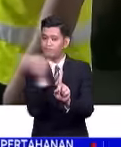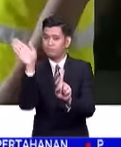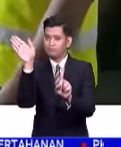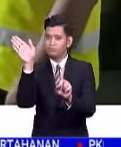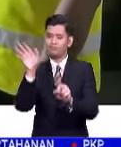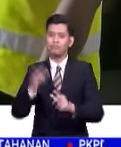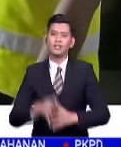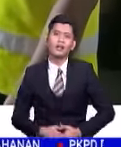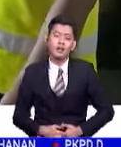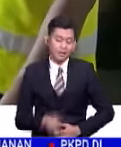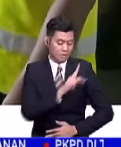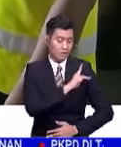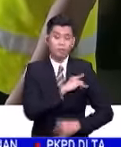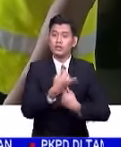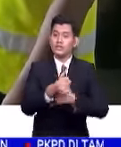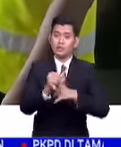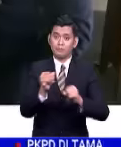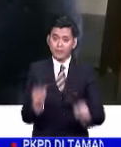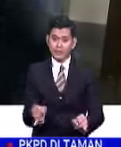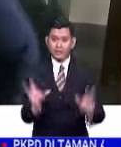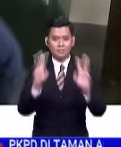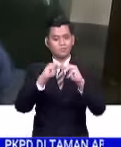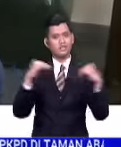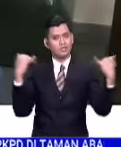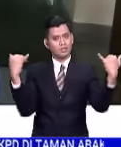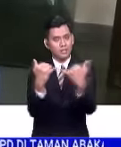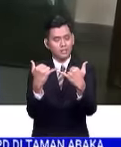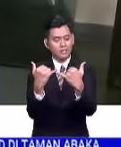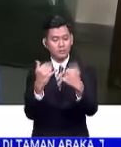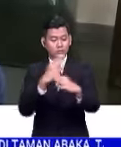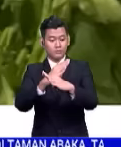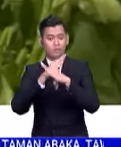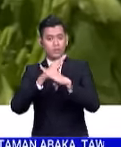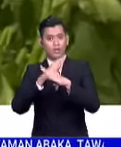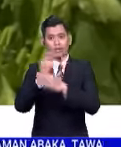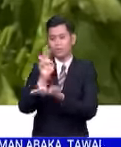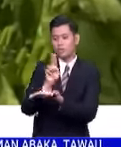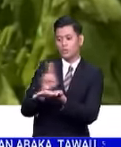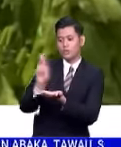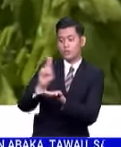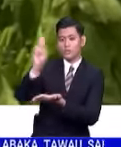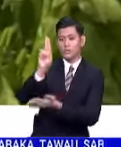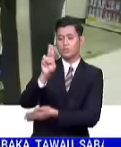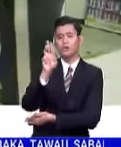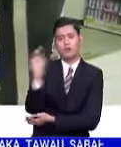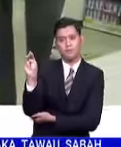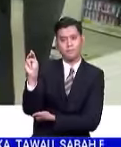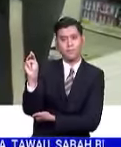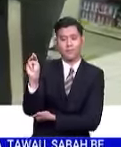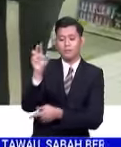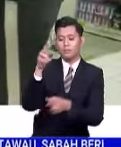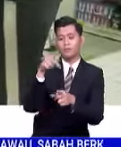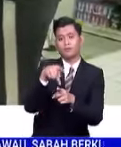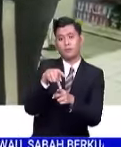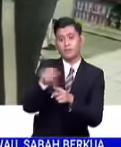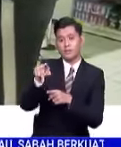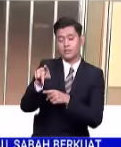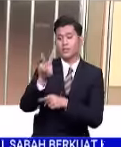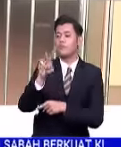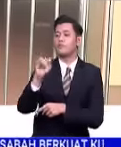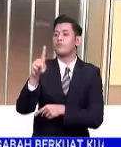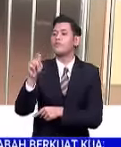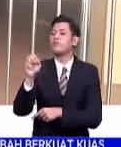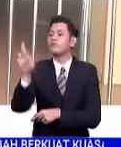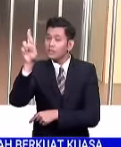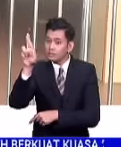Manakala Ketua Jabatan Perubatan Kemasyarakatan dan Pencegahan Universiti Malaya UM, Profesor Dr. Victor Ho